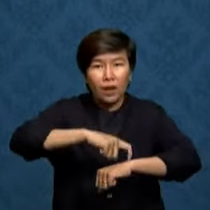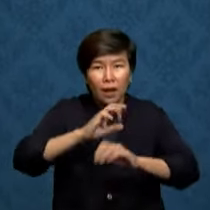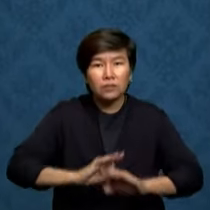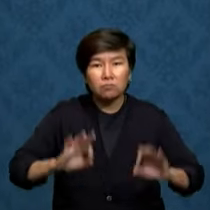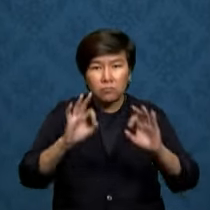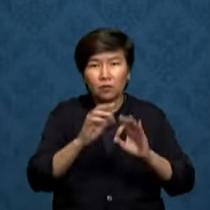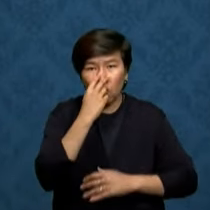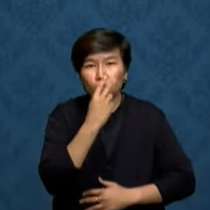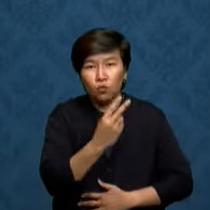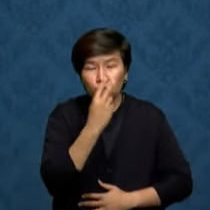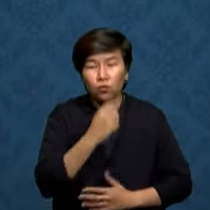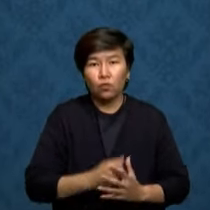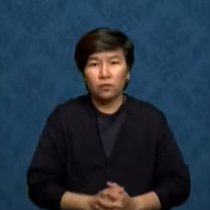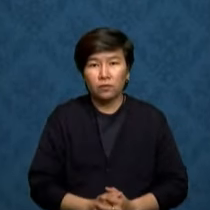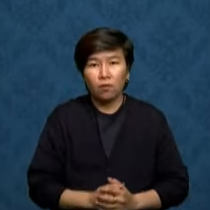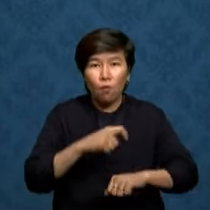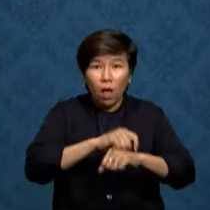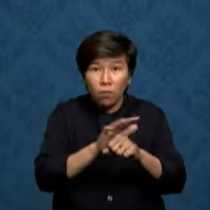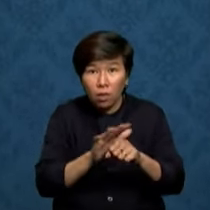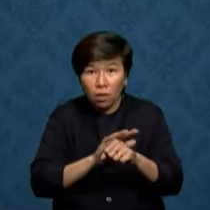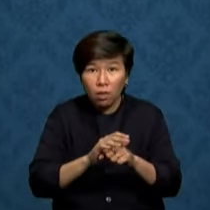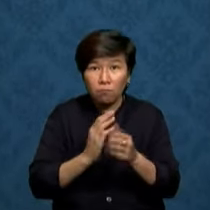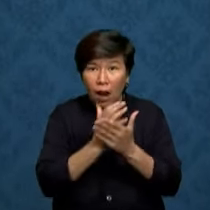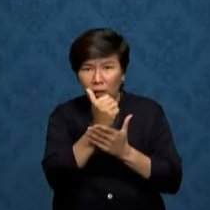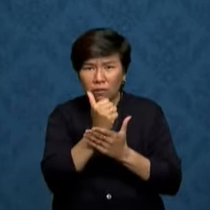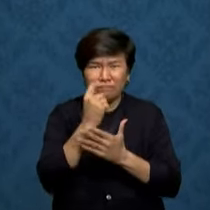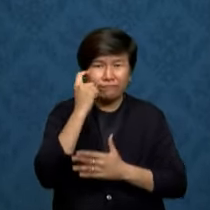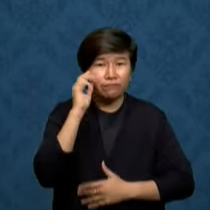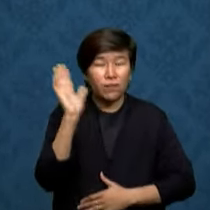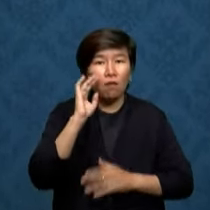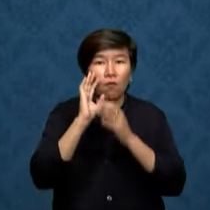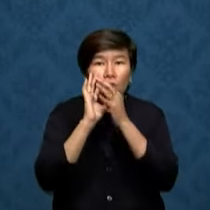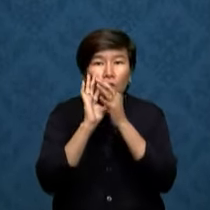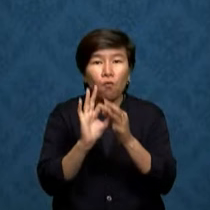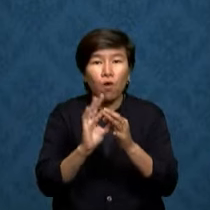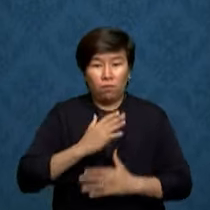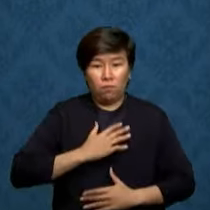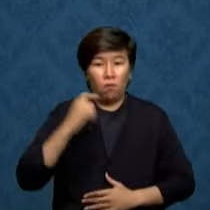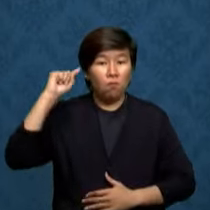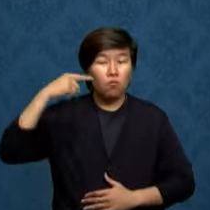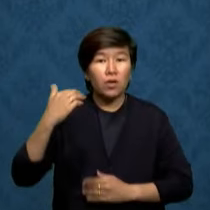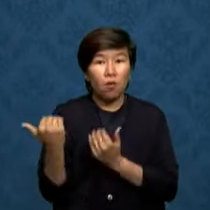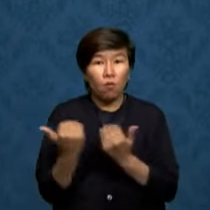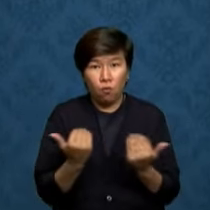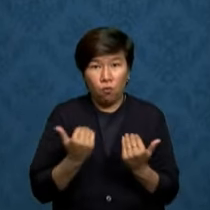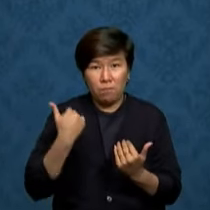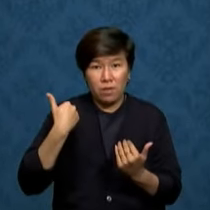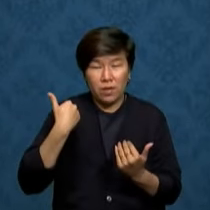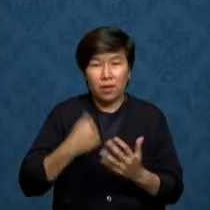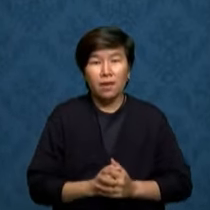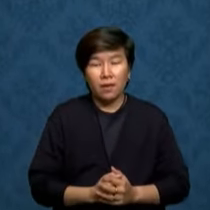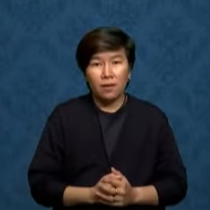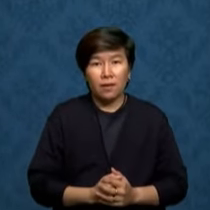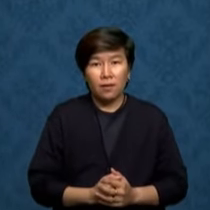หรือยังนะครับผมเองเป็นห่วงนะฮะผมก็มีลูกสาวนะครับเพราะฉะนั้นวันนี้เนี่ยผมอยาก